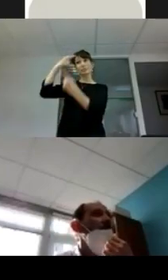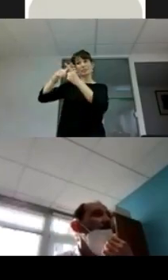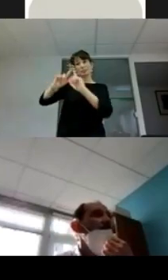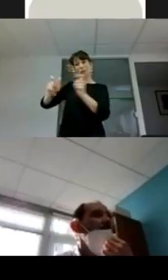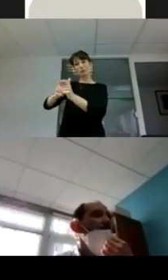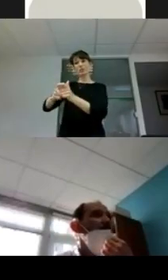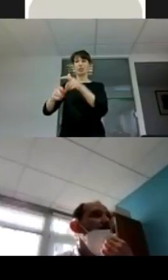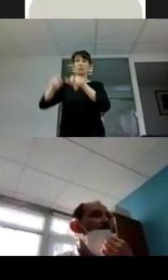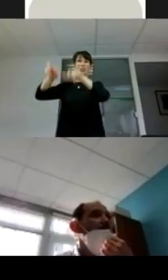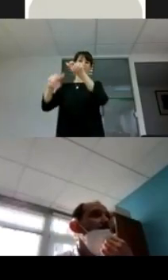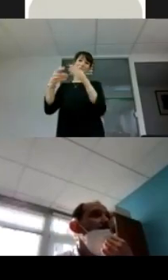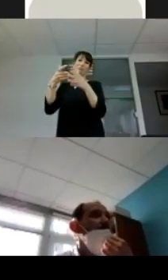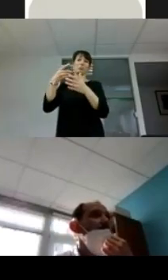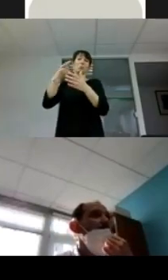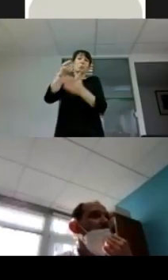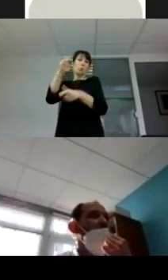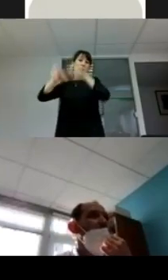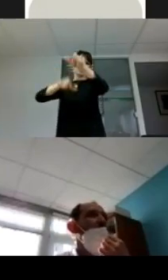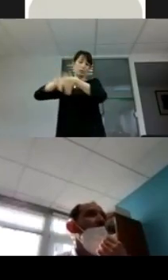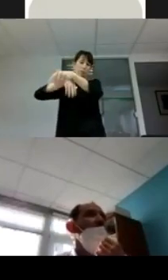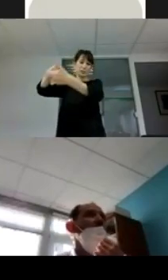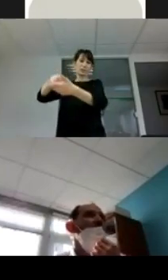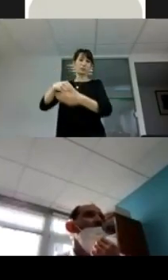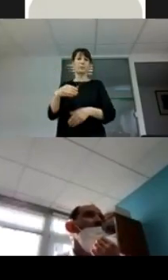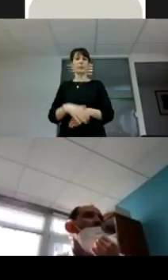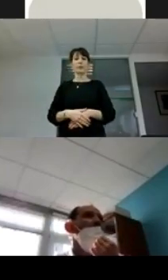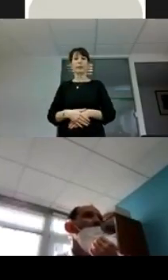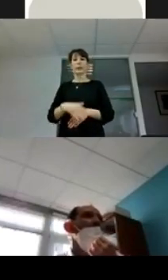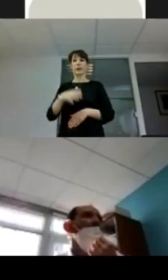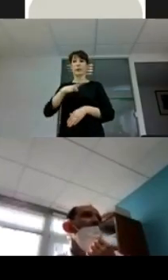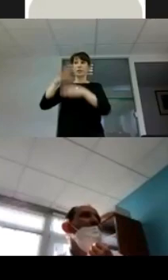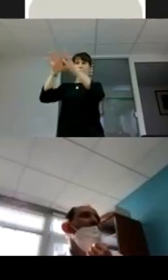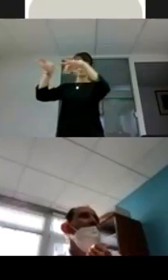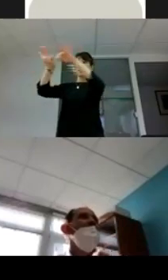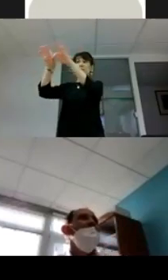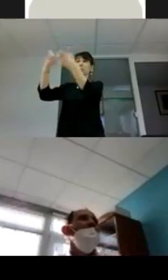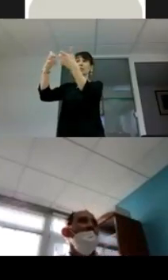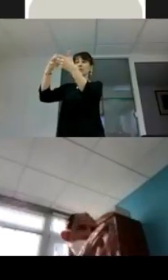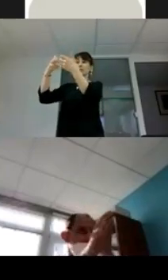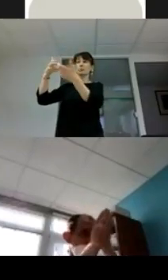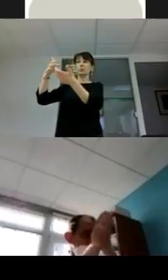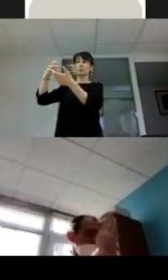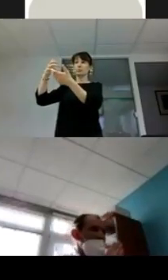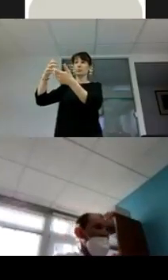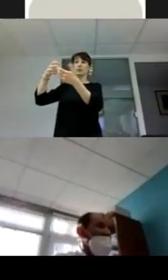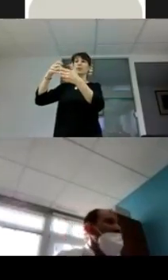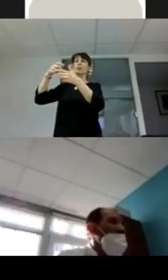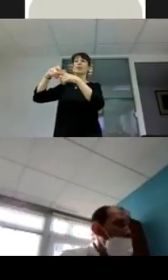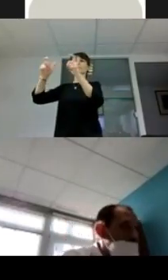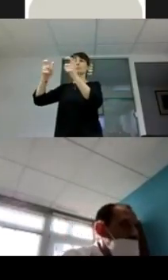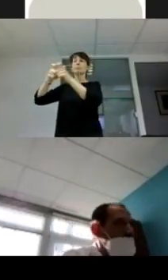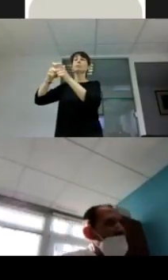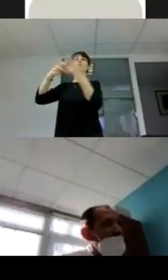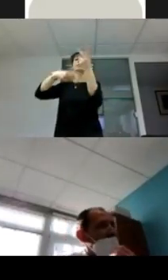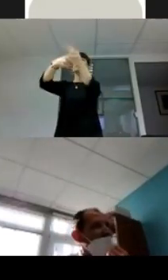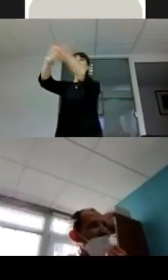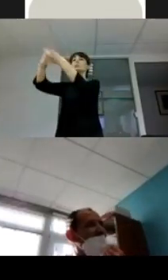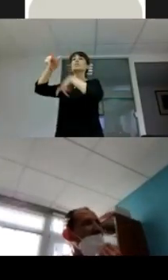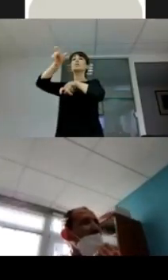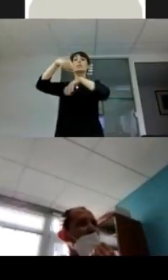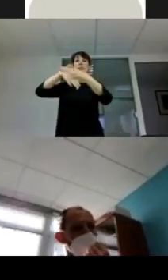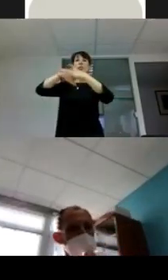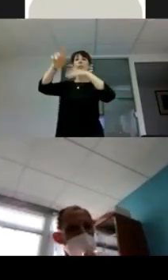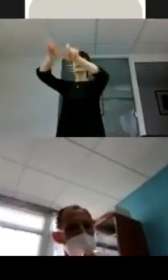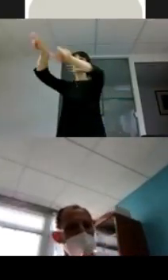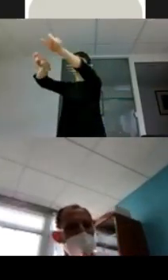la participation est assez faible, même si dans notre département, il y a pire. Dans les pays où le test est directement